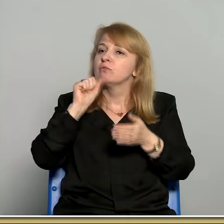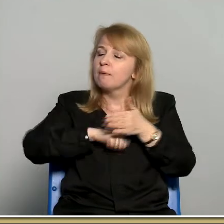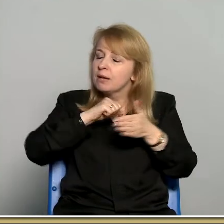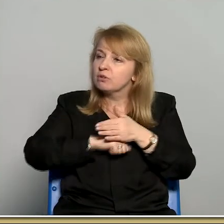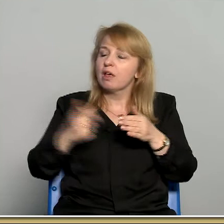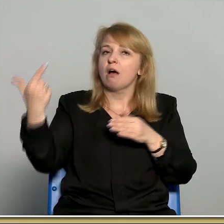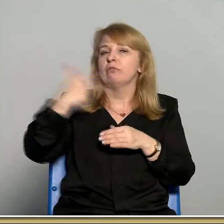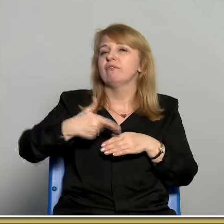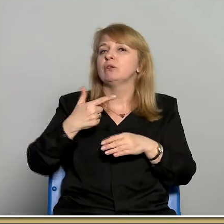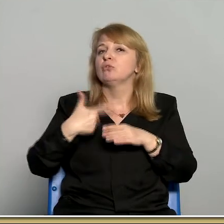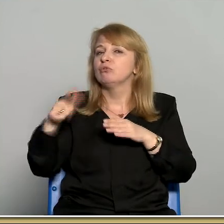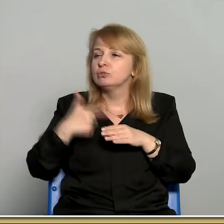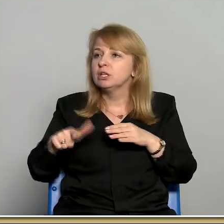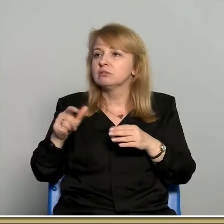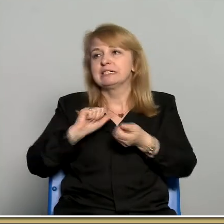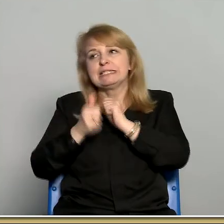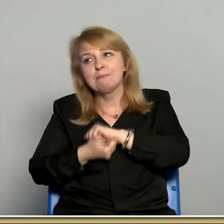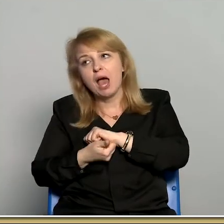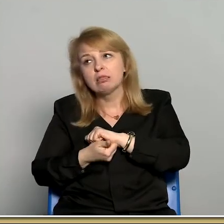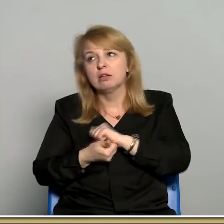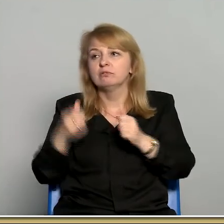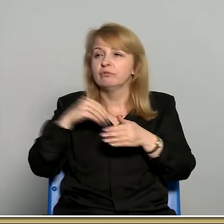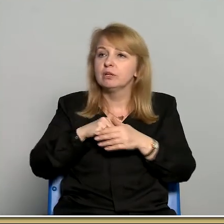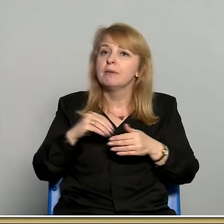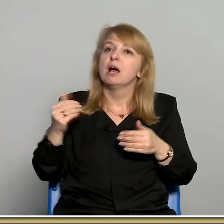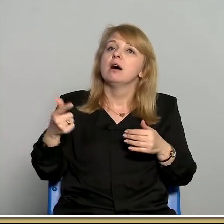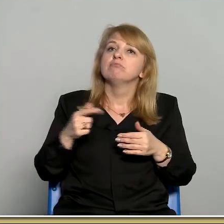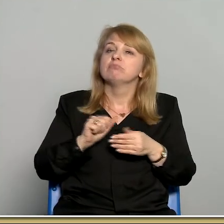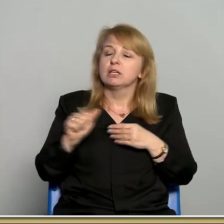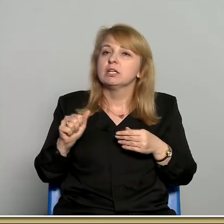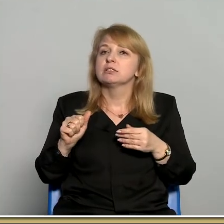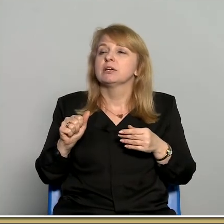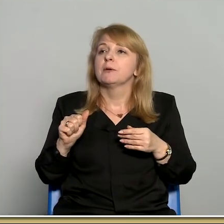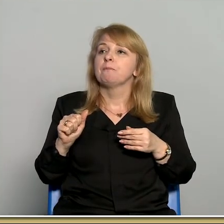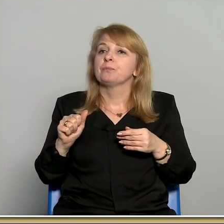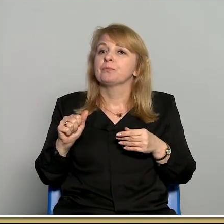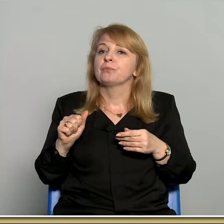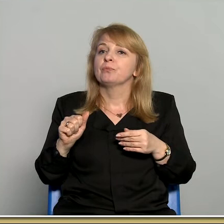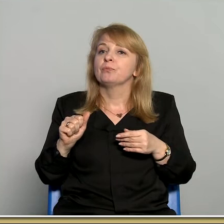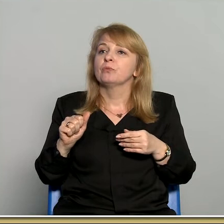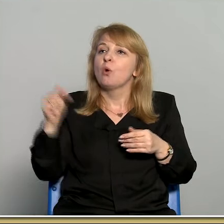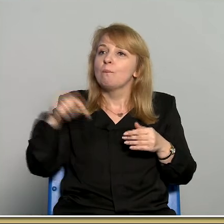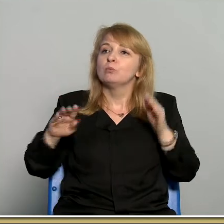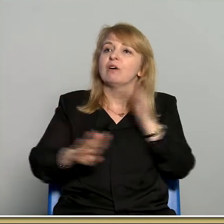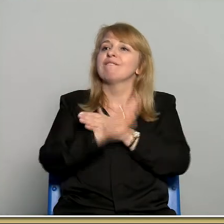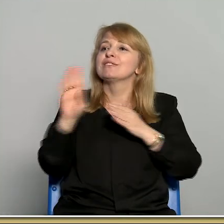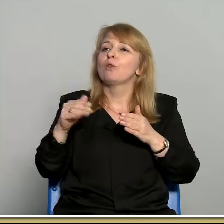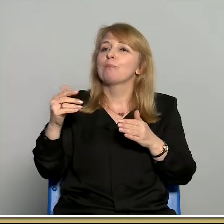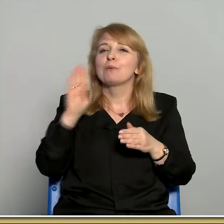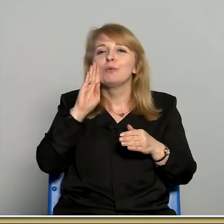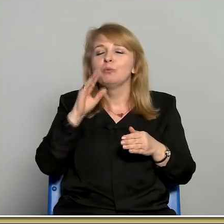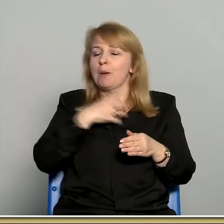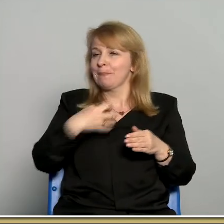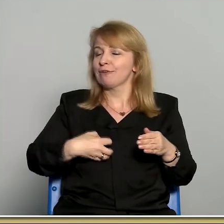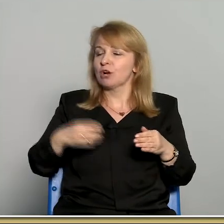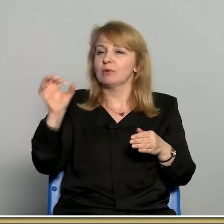i zmiany sektorowe. Nawiązuje w tym miejscu do wystąpienia marszałka Struzika. Proszę zwrócić uwagę,